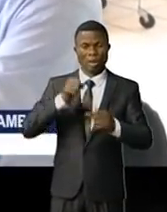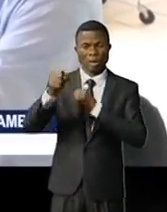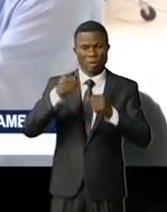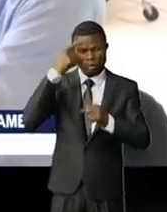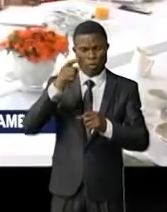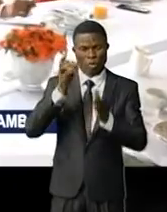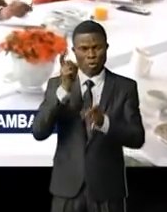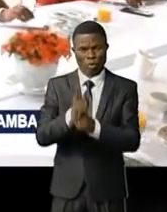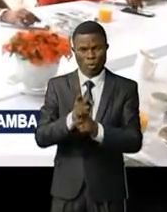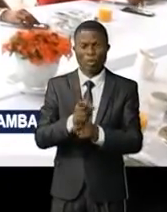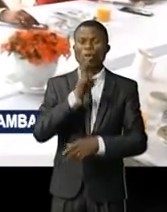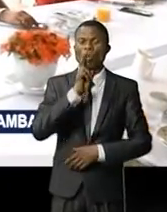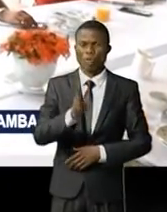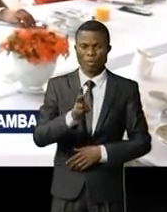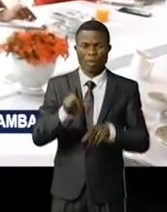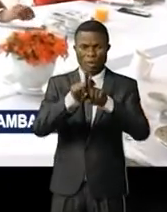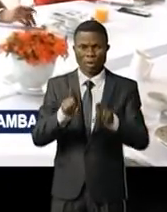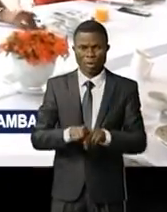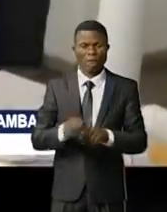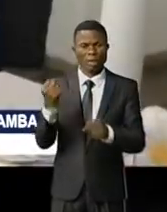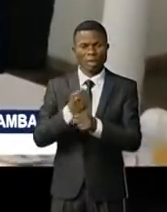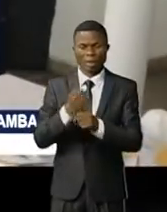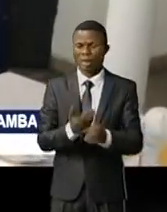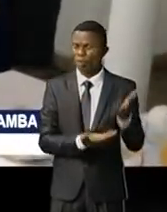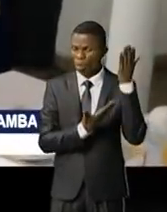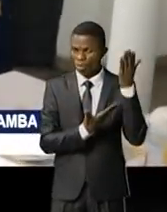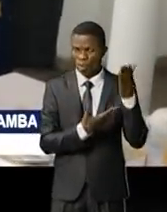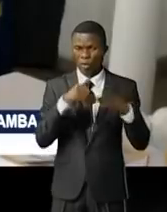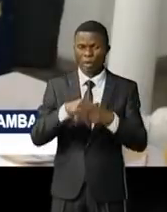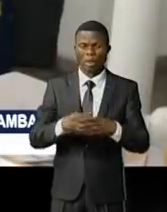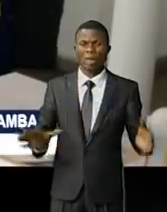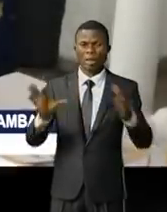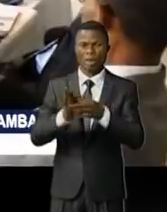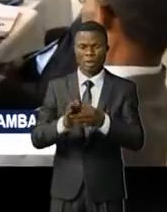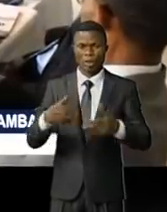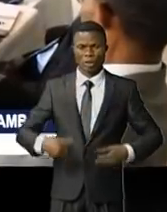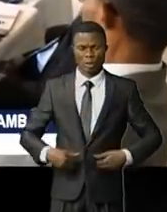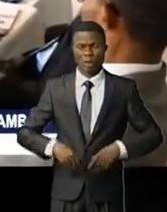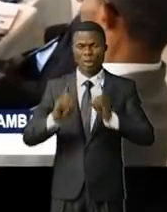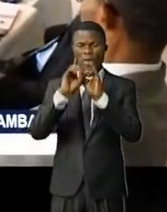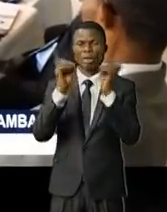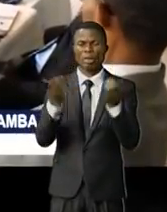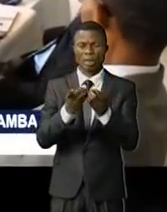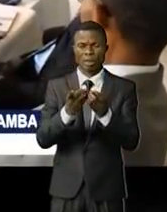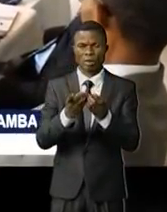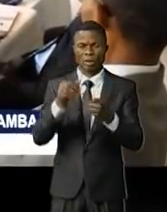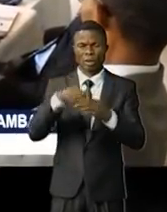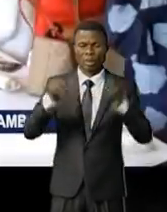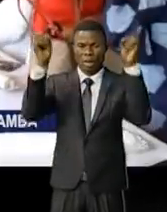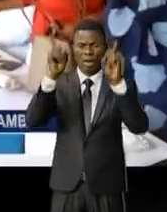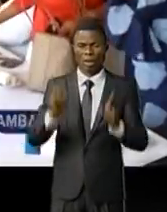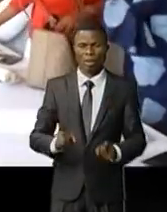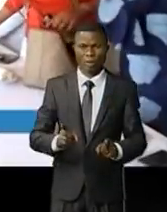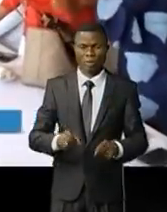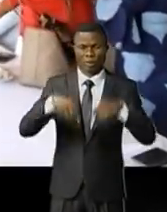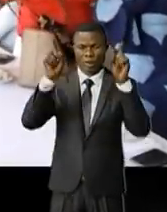la justice et l'égalité, ainsi que le rôle qu'il a su jouer dans la consolidation de jeunes démocraties naissantes en Afrique des